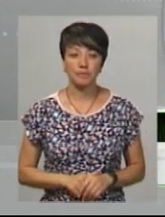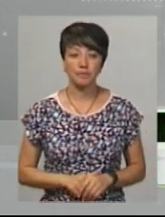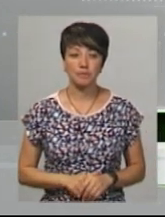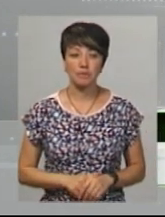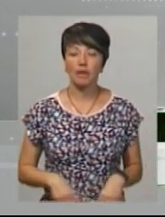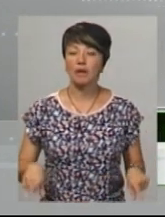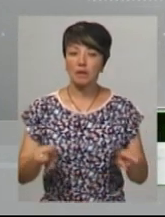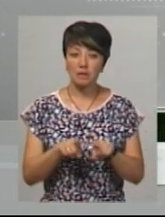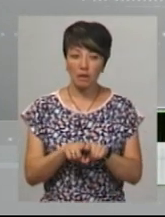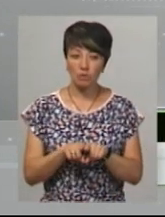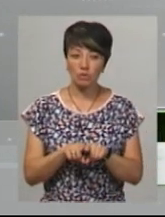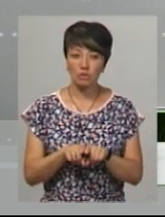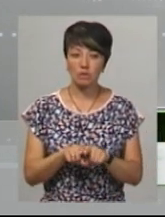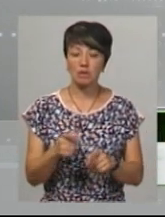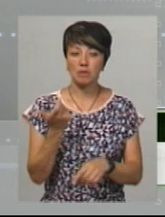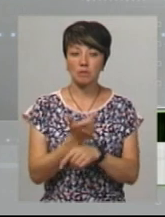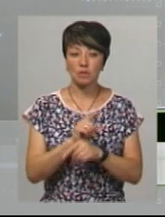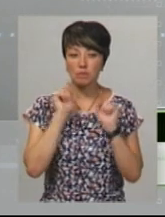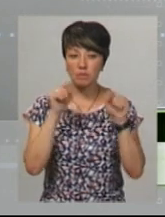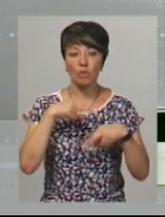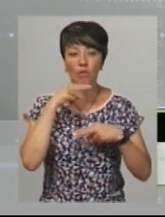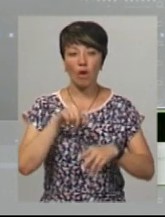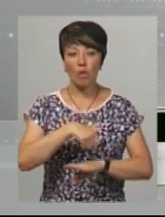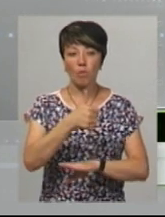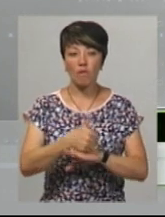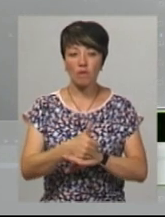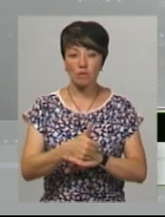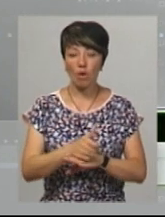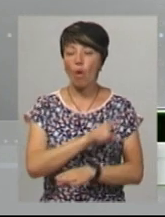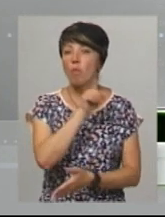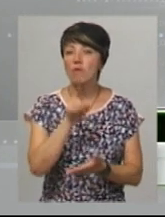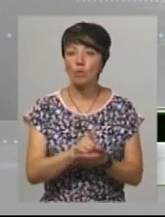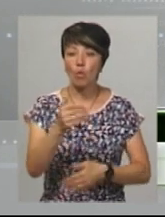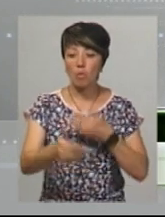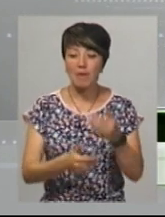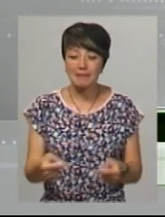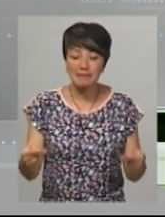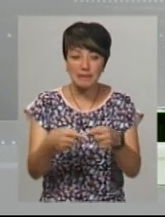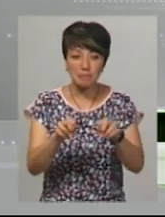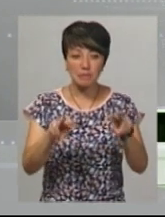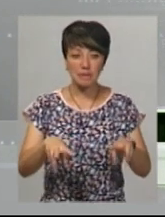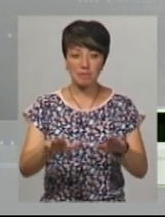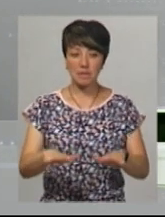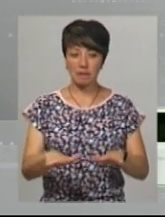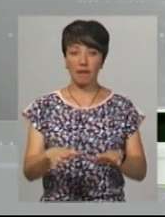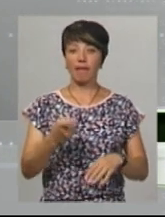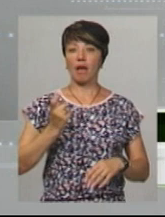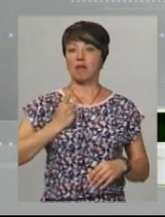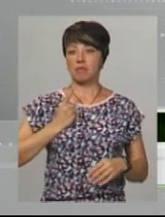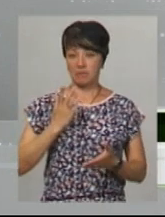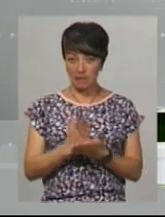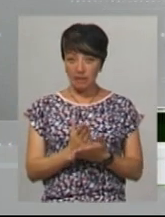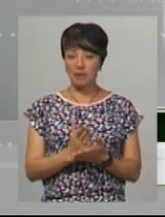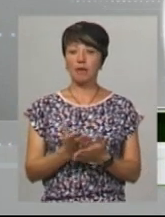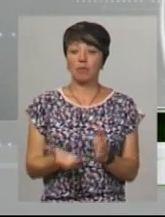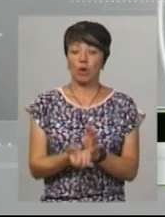Також, що саме більше хочу звернути увагу, це обов'язкове купання лише у визначених місцях, там, де чергують рятувальники і всі засоби